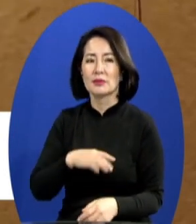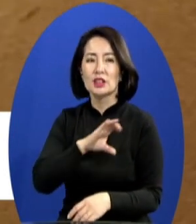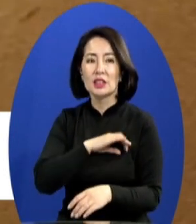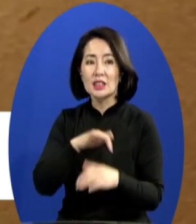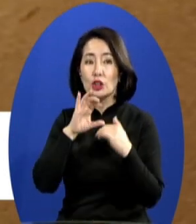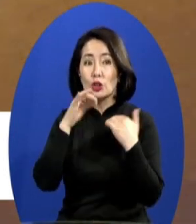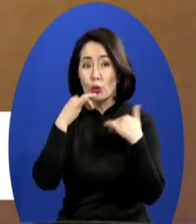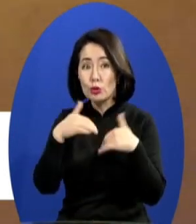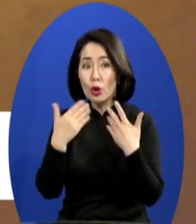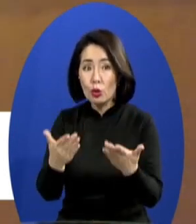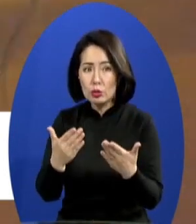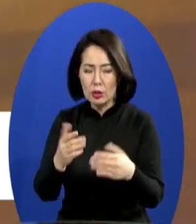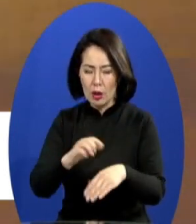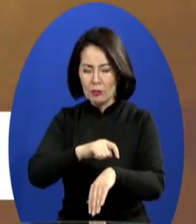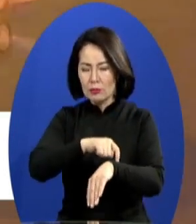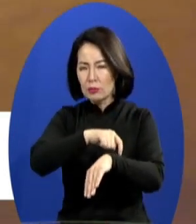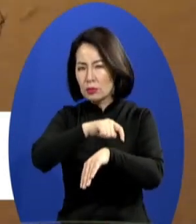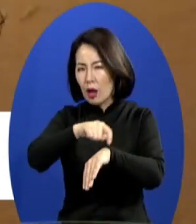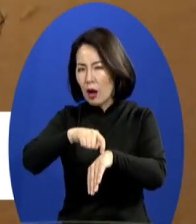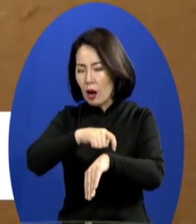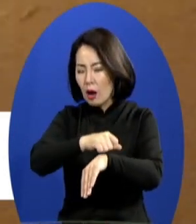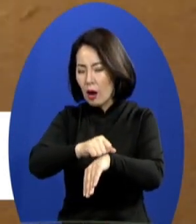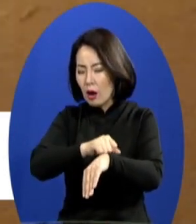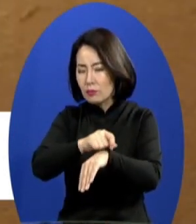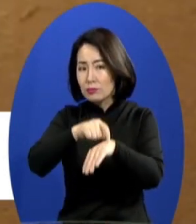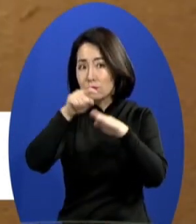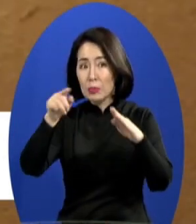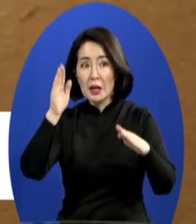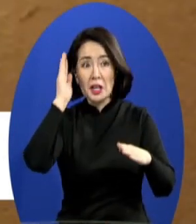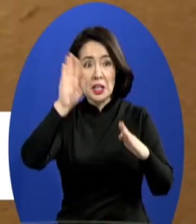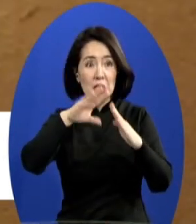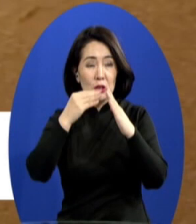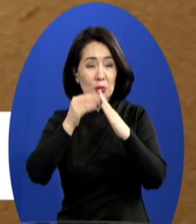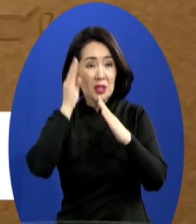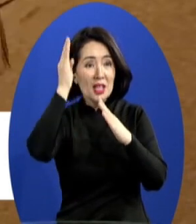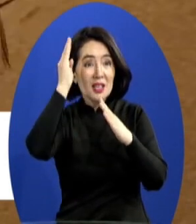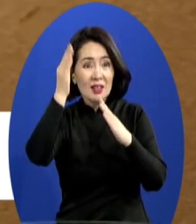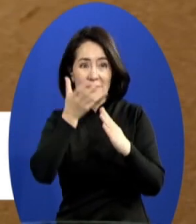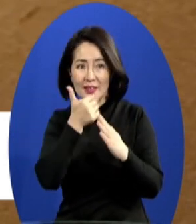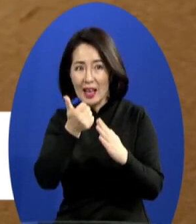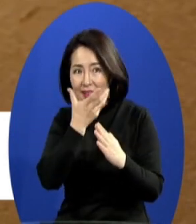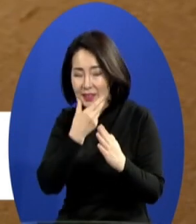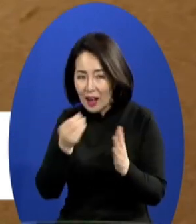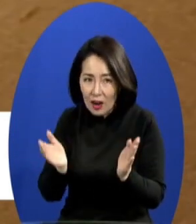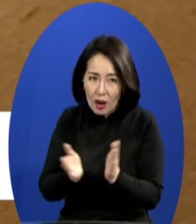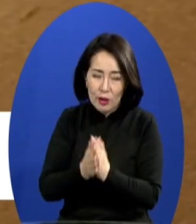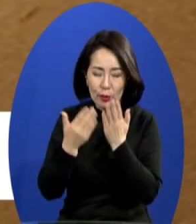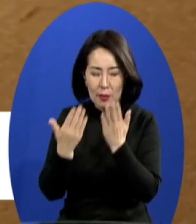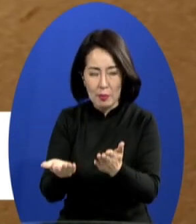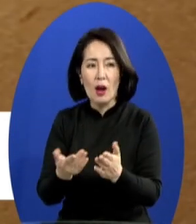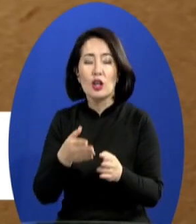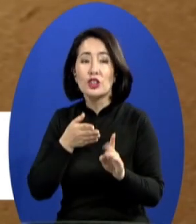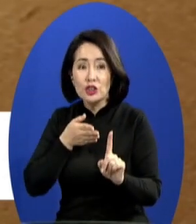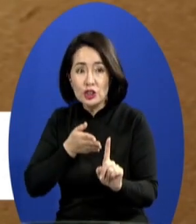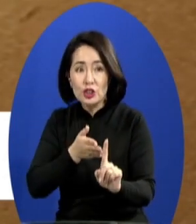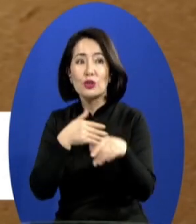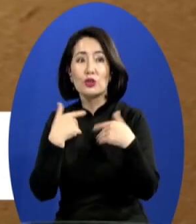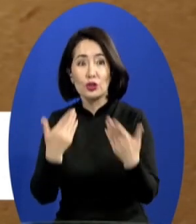байна. Үр дүн нь урт хугацаанд таны гэр бүлийн ирээдүйд хүрэхийг хүссэн сайн сайхан руу хөтлж чиглүүлнэ гэдгийг хэлж байсан